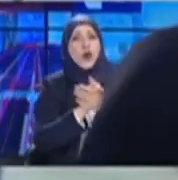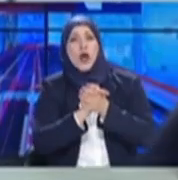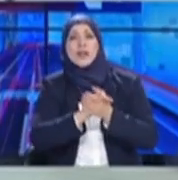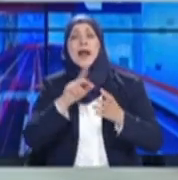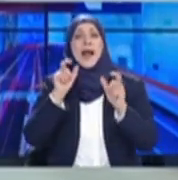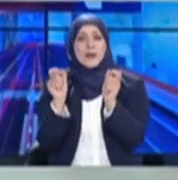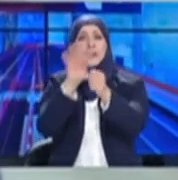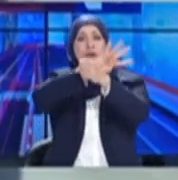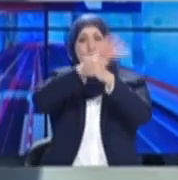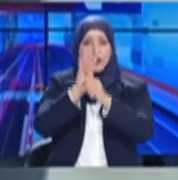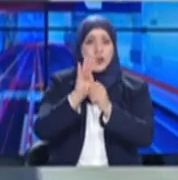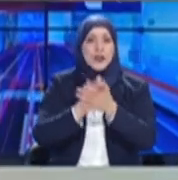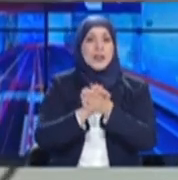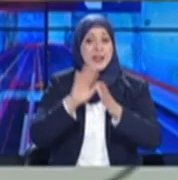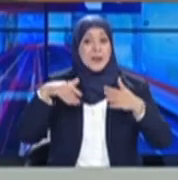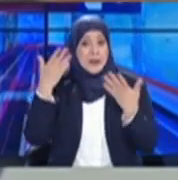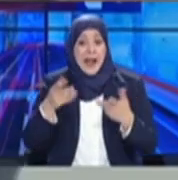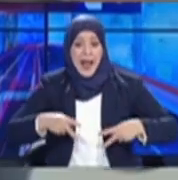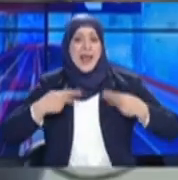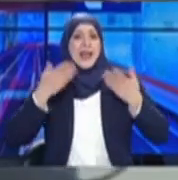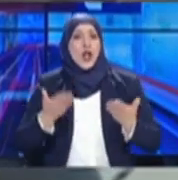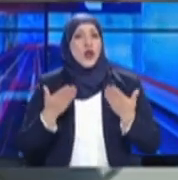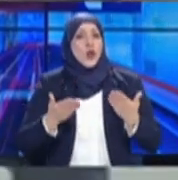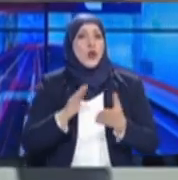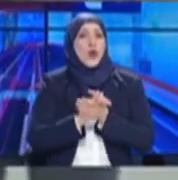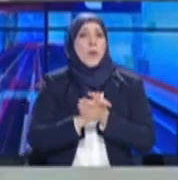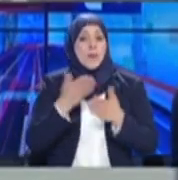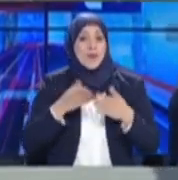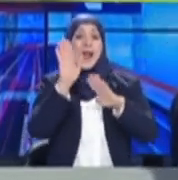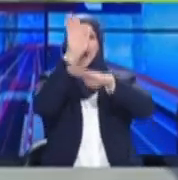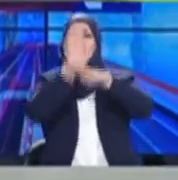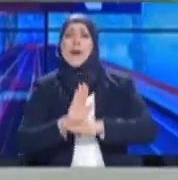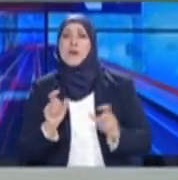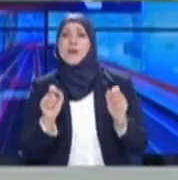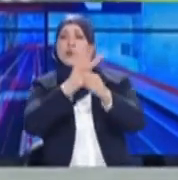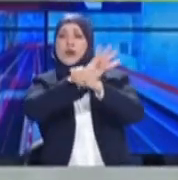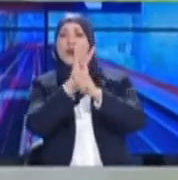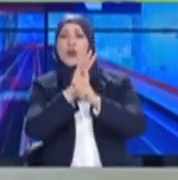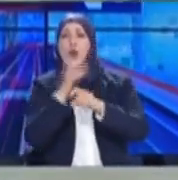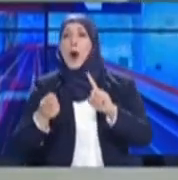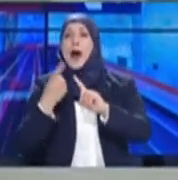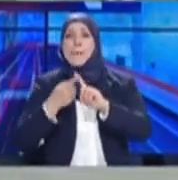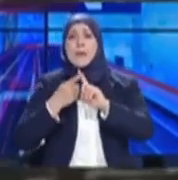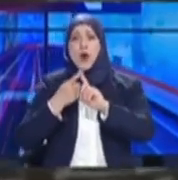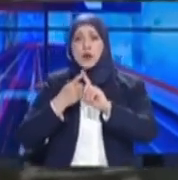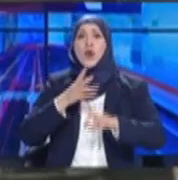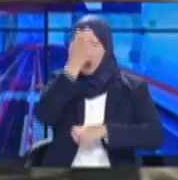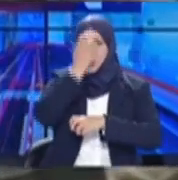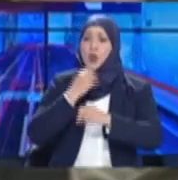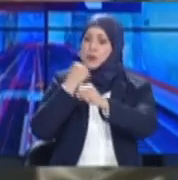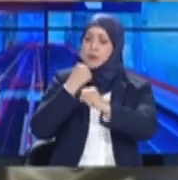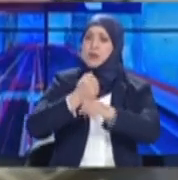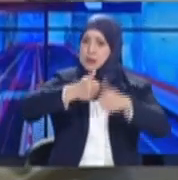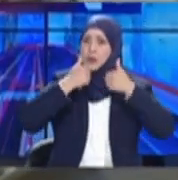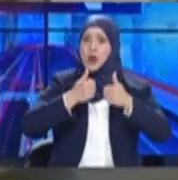المتعلقه بالحياه اليوميه للمواطن التوقي من فيروس كورونا اهميه التعاطي بجديه مع اخطر